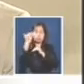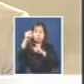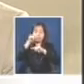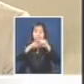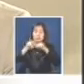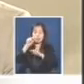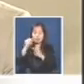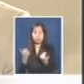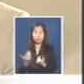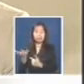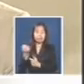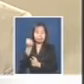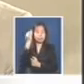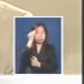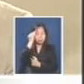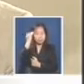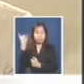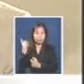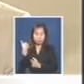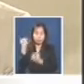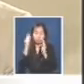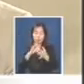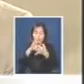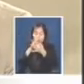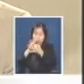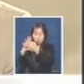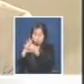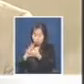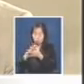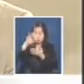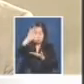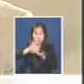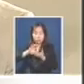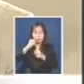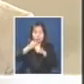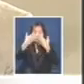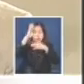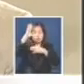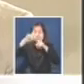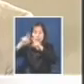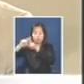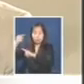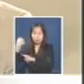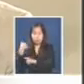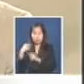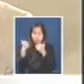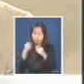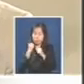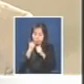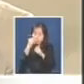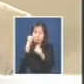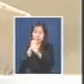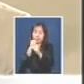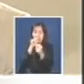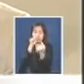รับทราบข้อห่วงใยของผู้ลงทุนนักธุรกิจทุกท่านแล้วก็กำลังที่จะพยายามที่จะทำทุกวิธีทางในการที่